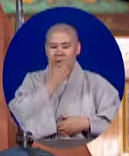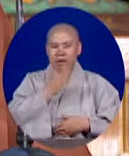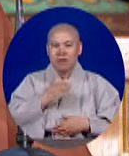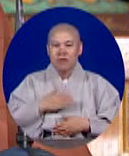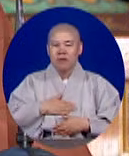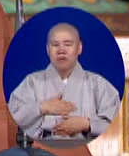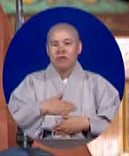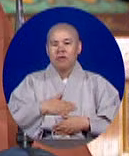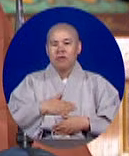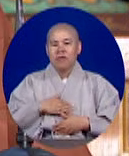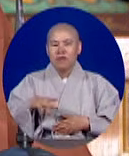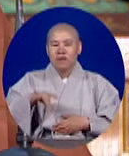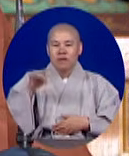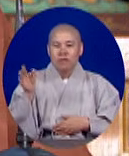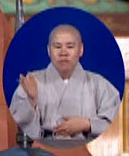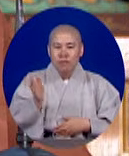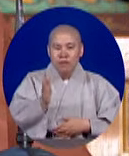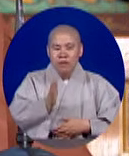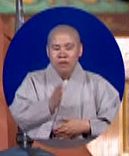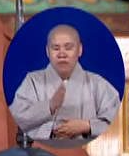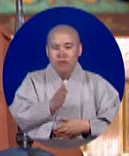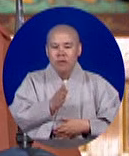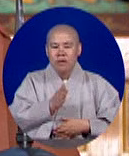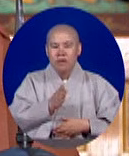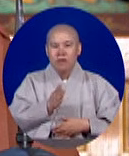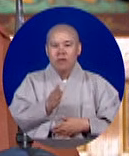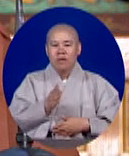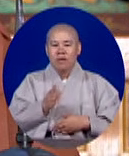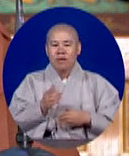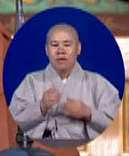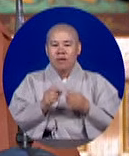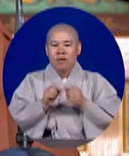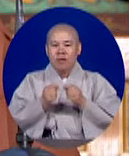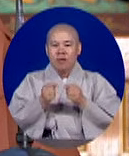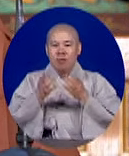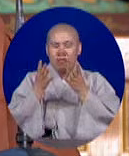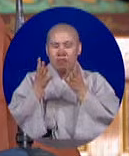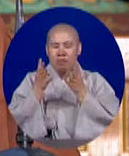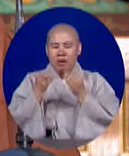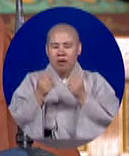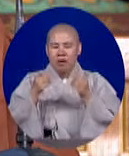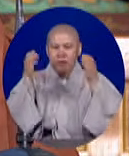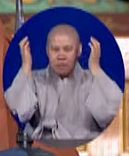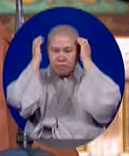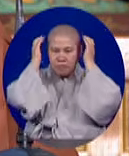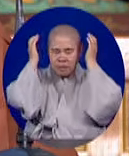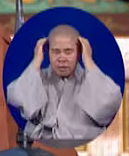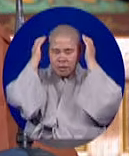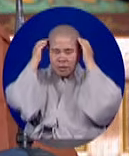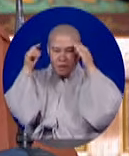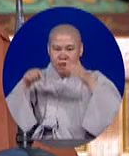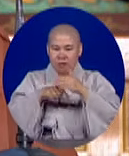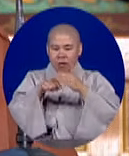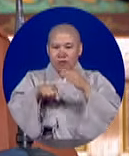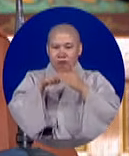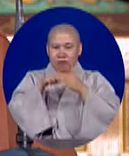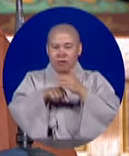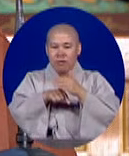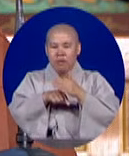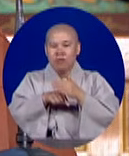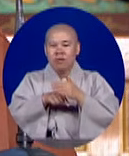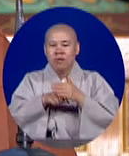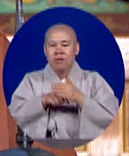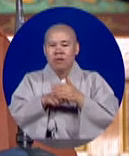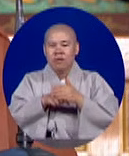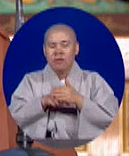종본 이래로 처음서부터 무량 번뇌 소부로 한없는 번뇌가 이걸 덮었어.